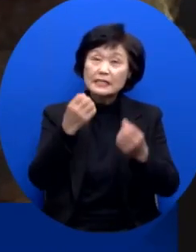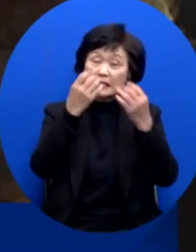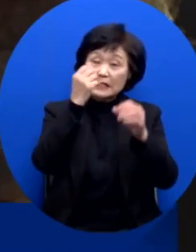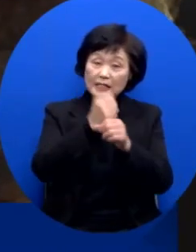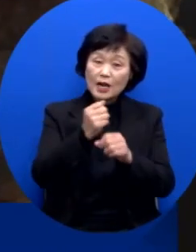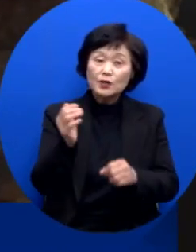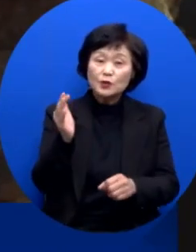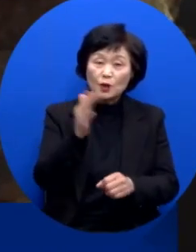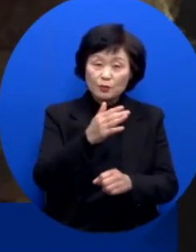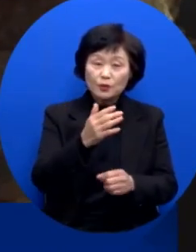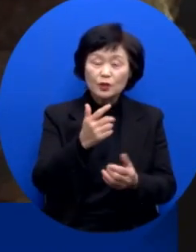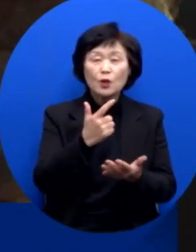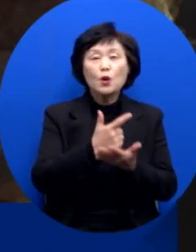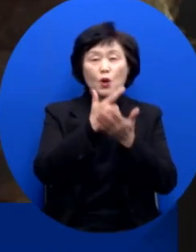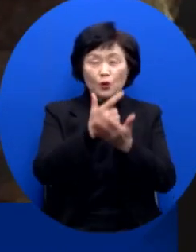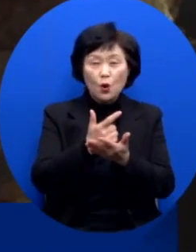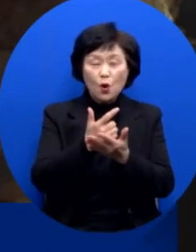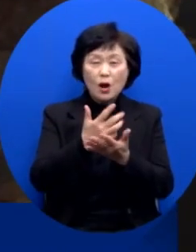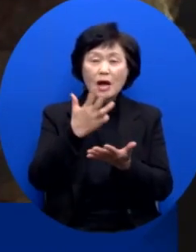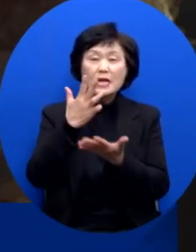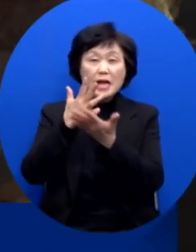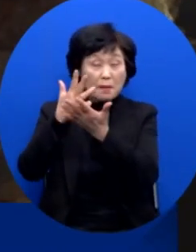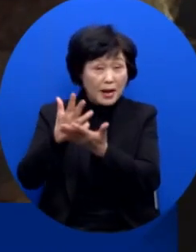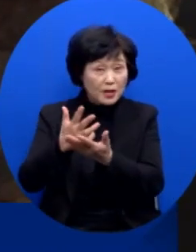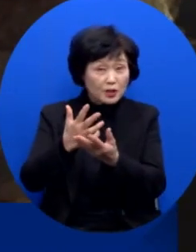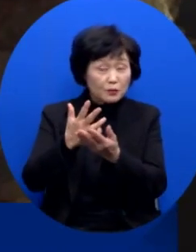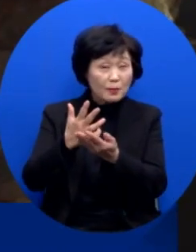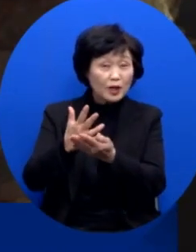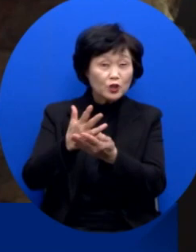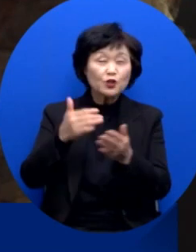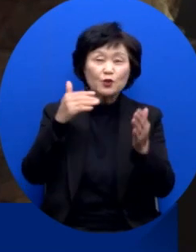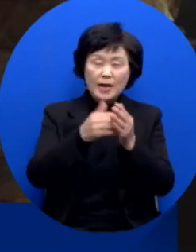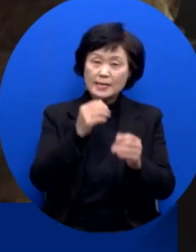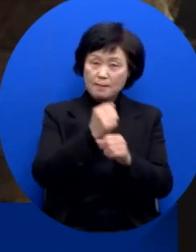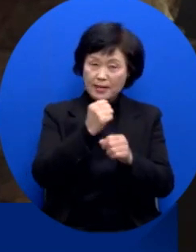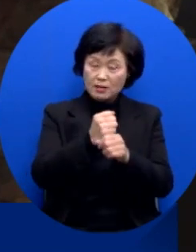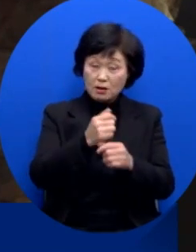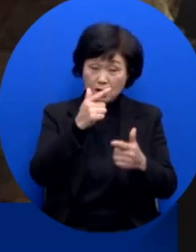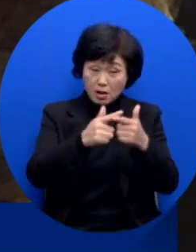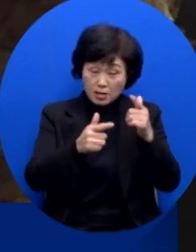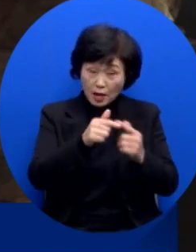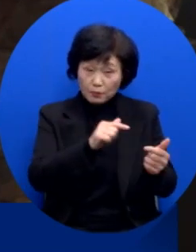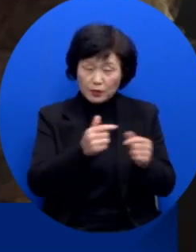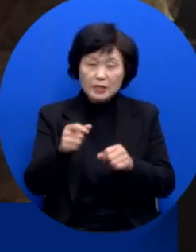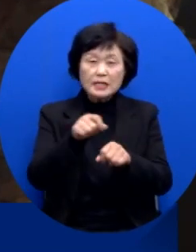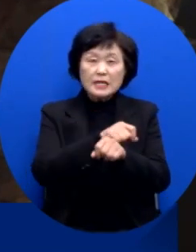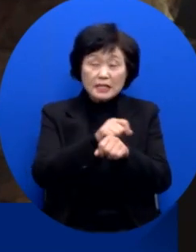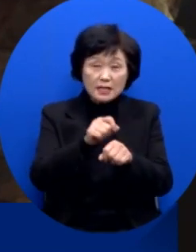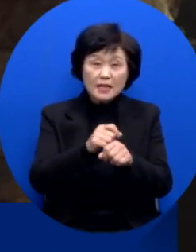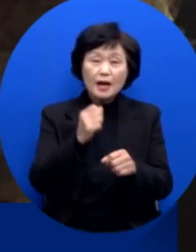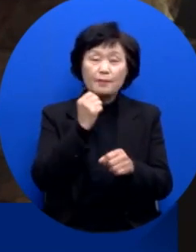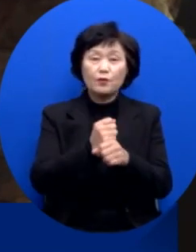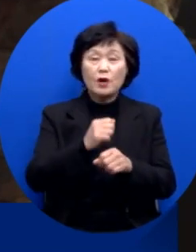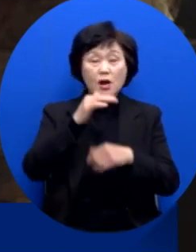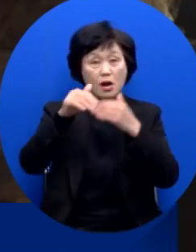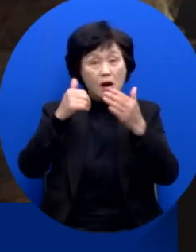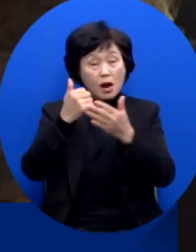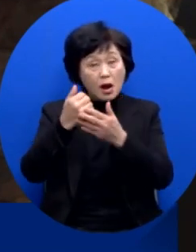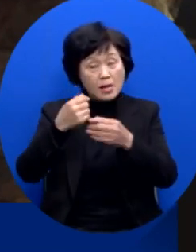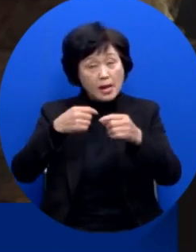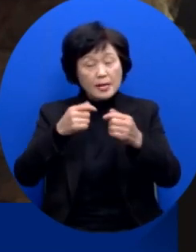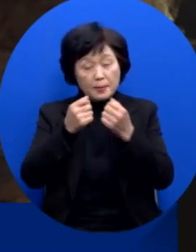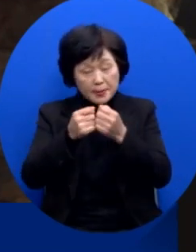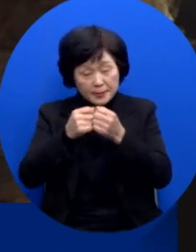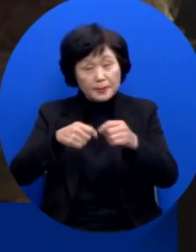소재는 나무지만 나무에 있는 그 특이함과 그리고 하나님의 섭리를 나무를